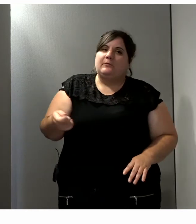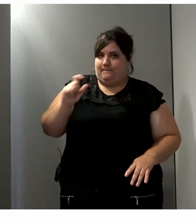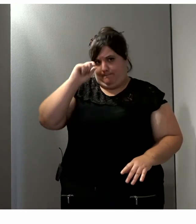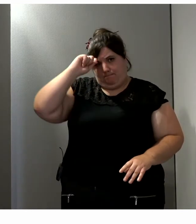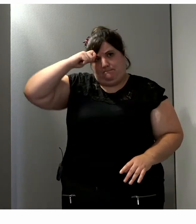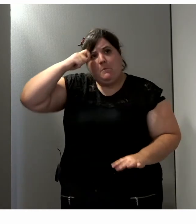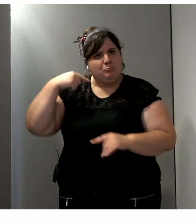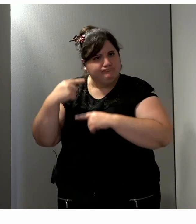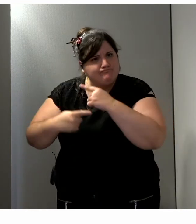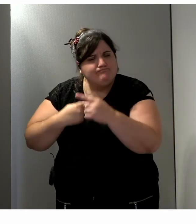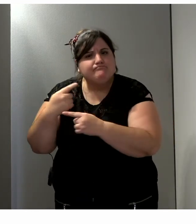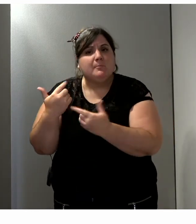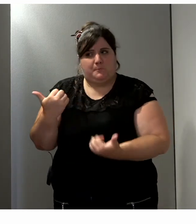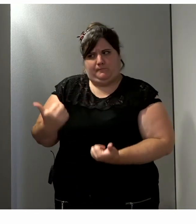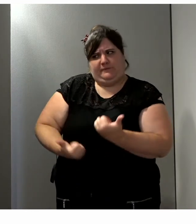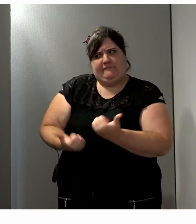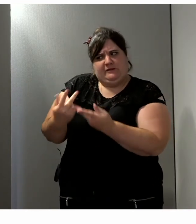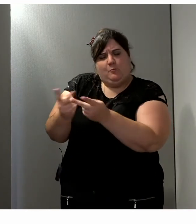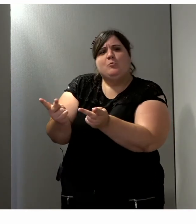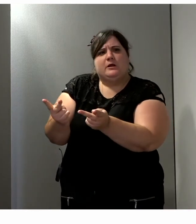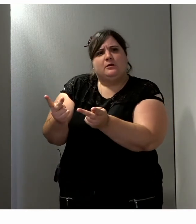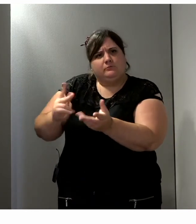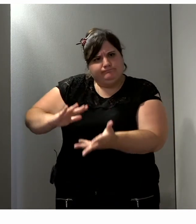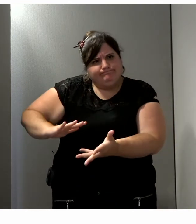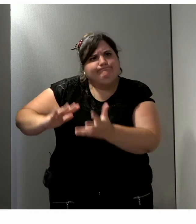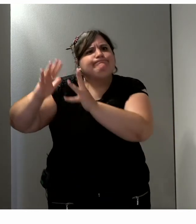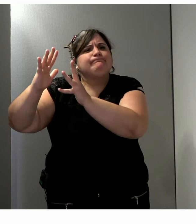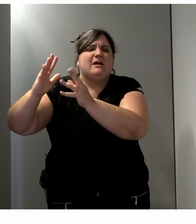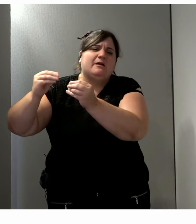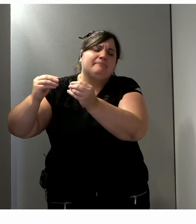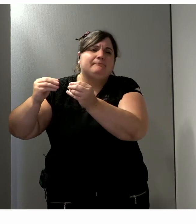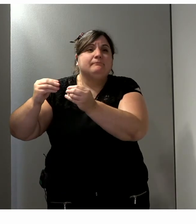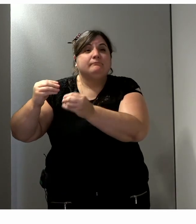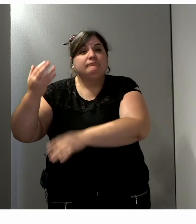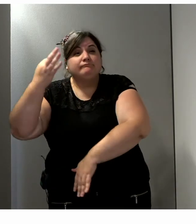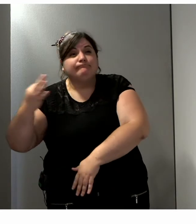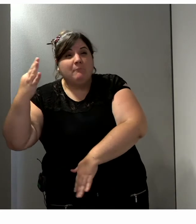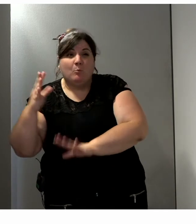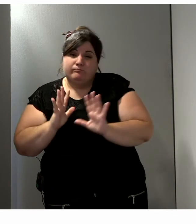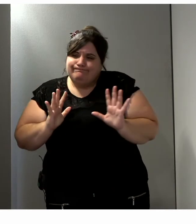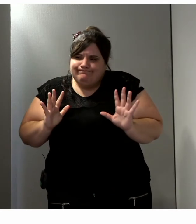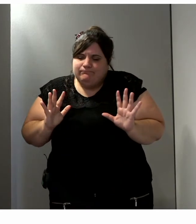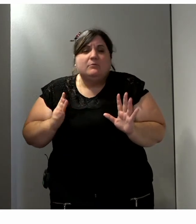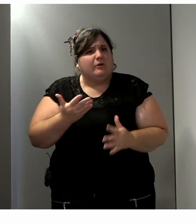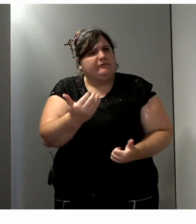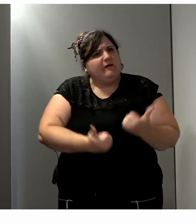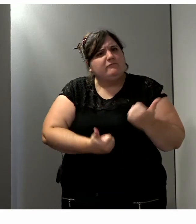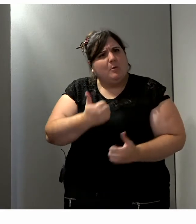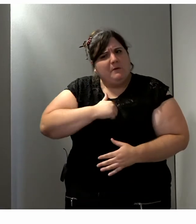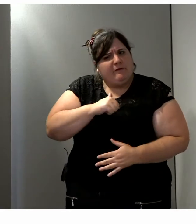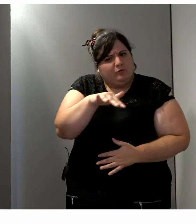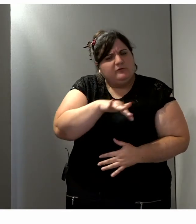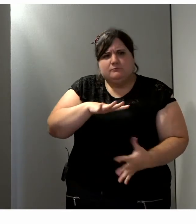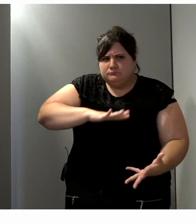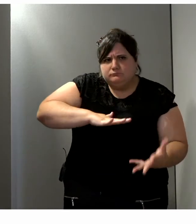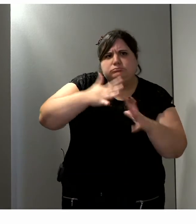peut-être par nature plus réactif, ce n'est pas le seul, il y a des acteurs privés du secteur qui sont également en initiative et en